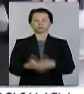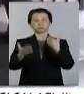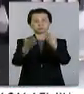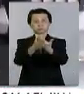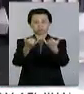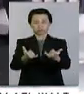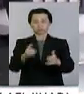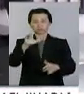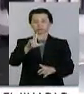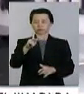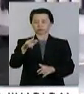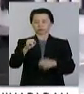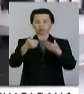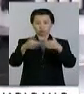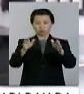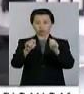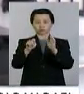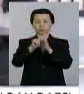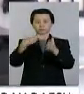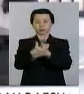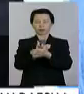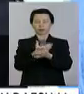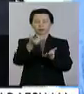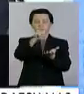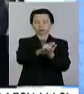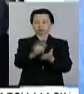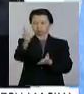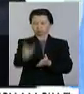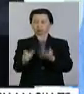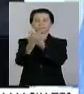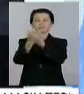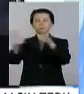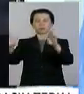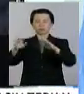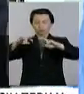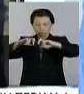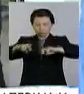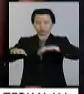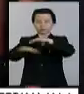Setakat ini, 3 kes dibuka dengan yang terbaharu melibatkan laporan seorang calon bebas. Kes